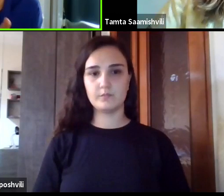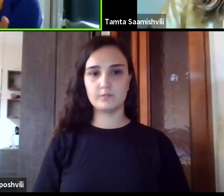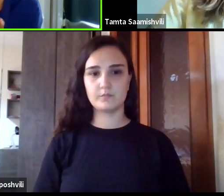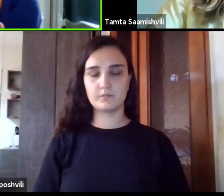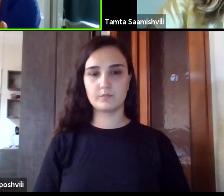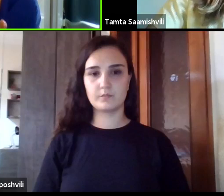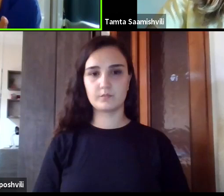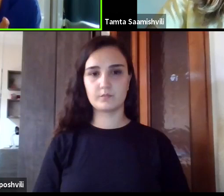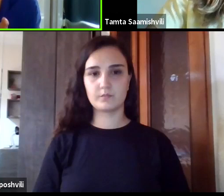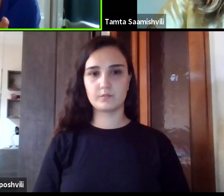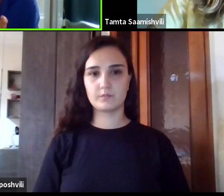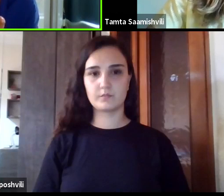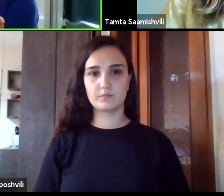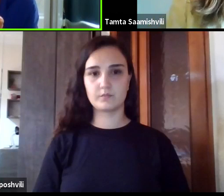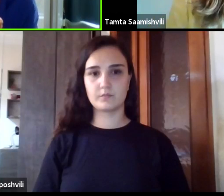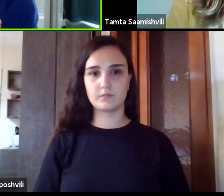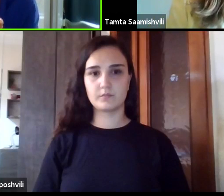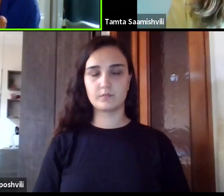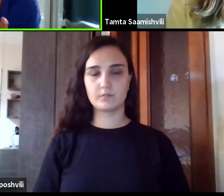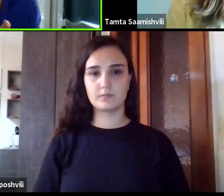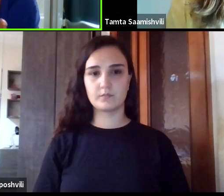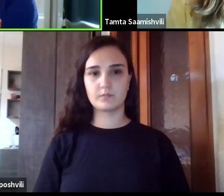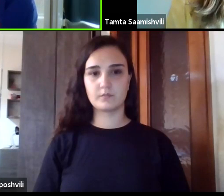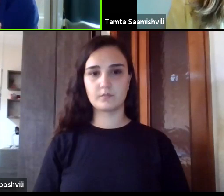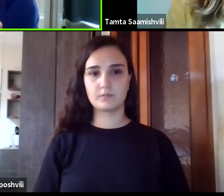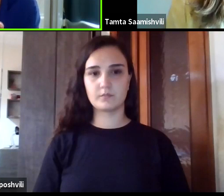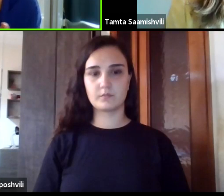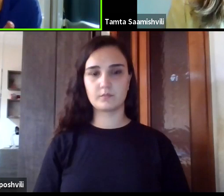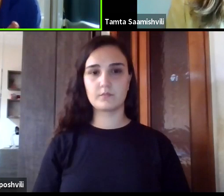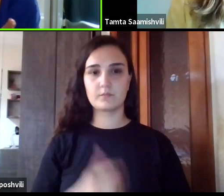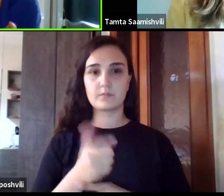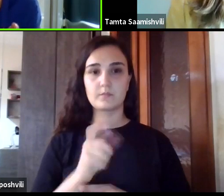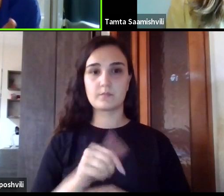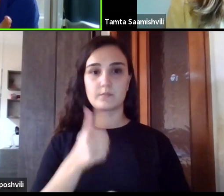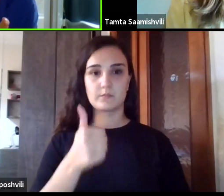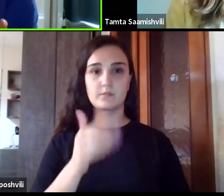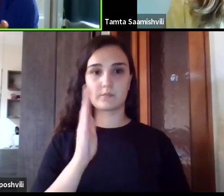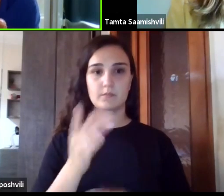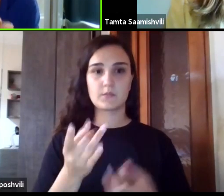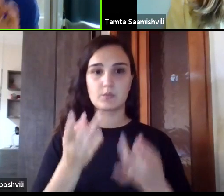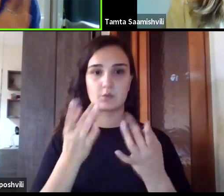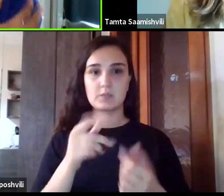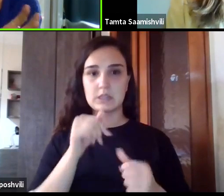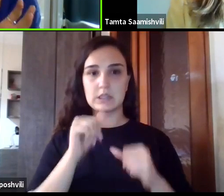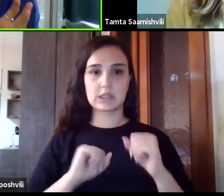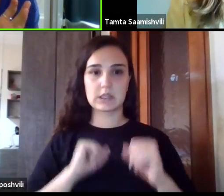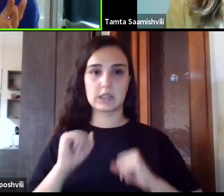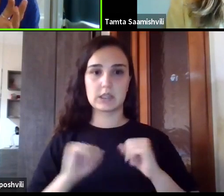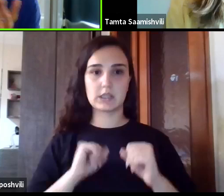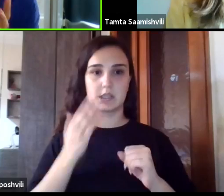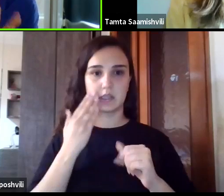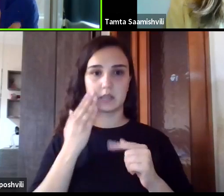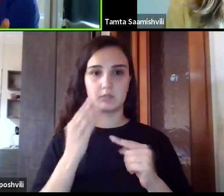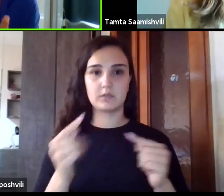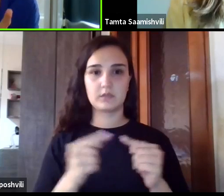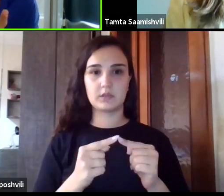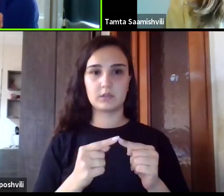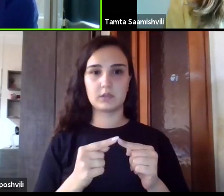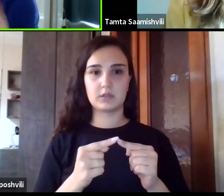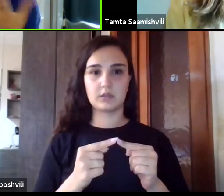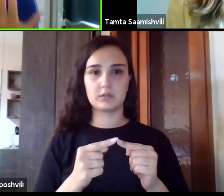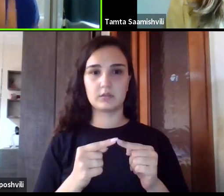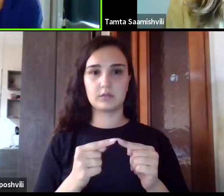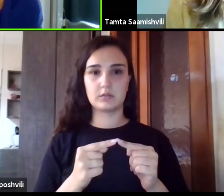რუტინაში რო ჩასვათ, აი საკუთარი თავისთვის დრო იქნება ძალიან კარგი და უბრალოდ ცადეთ, აი მართლა ცადეთ, რომ